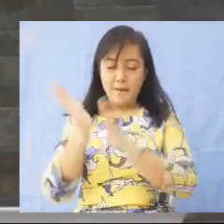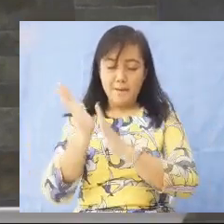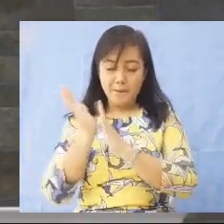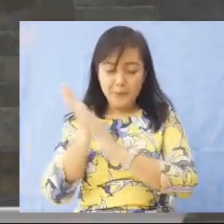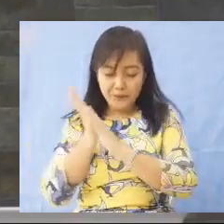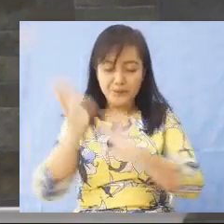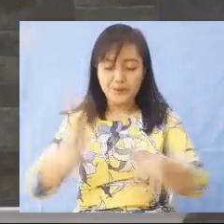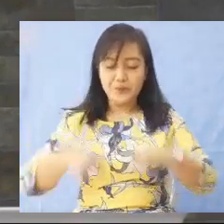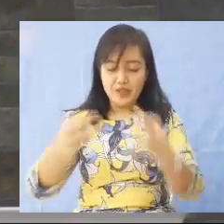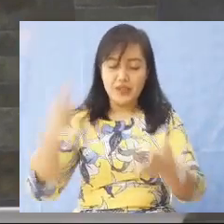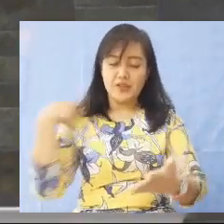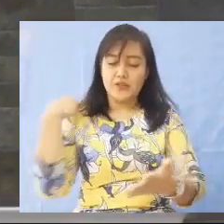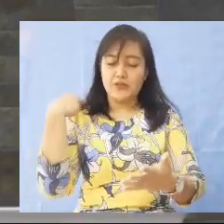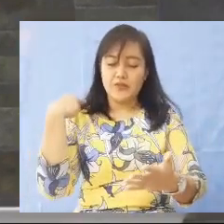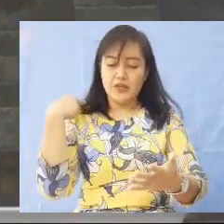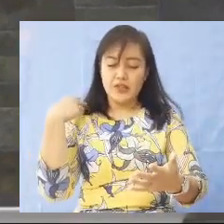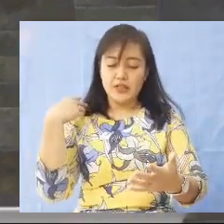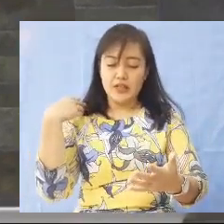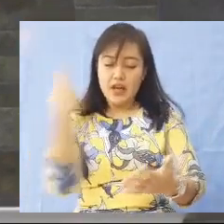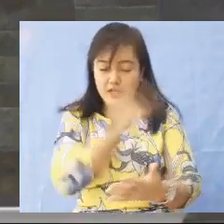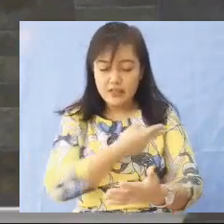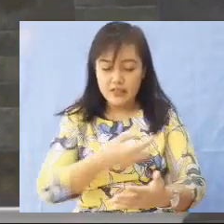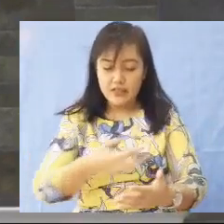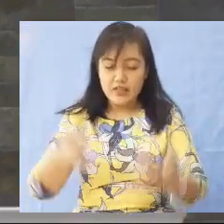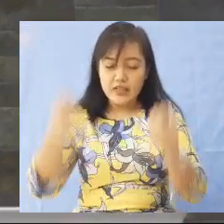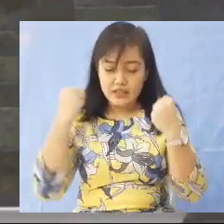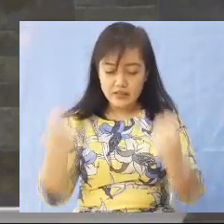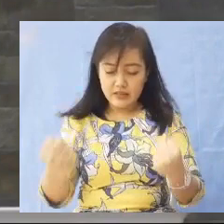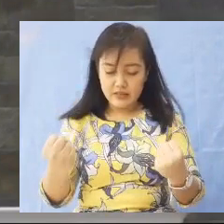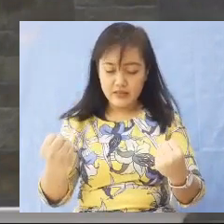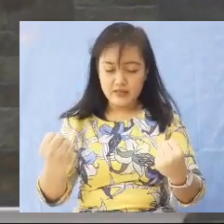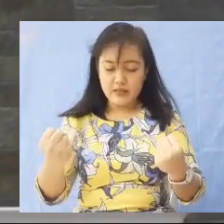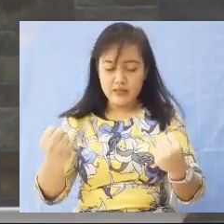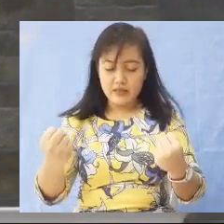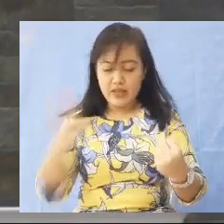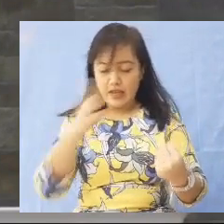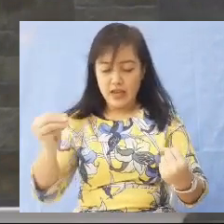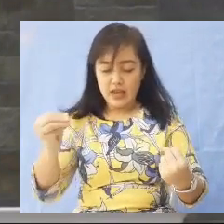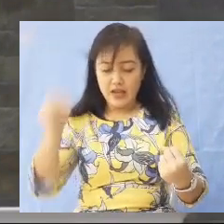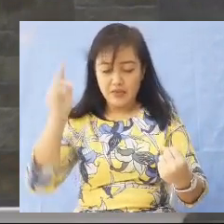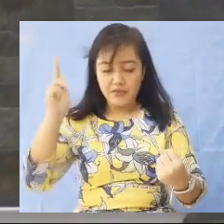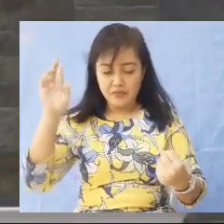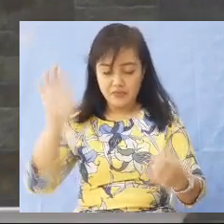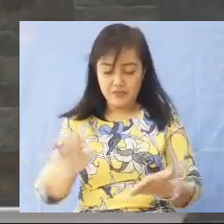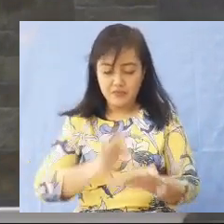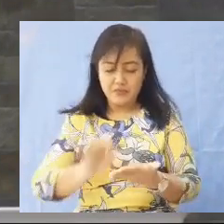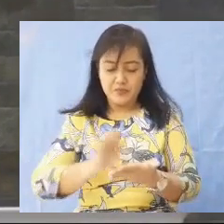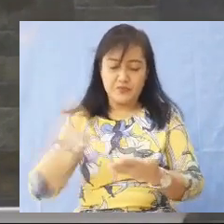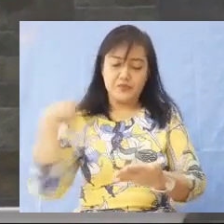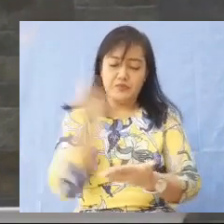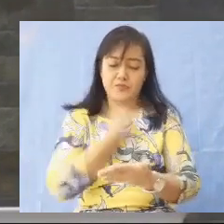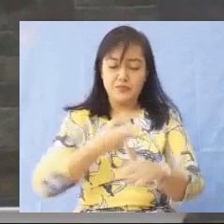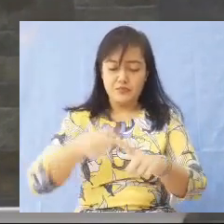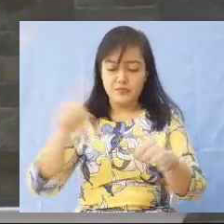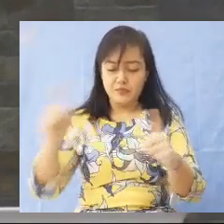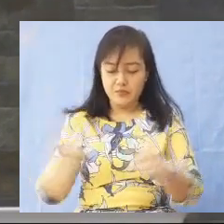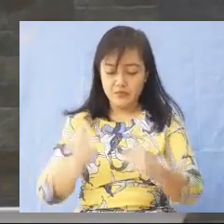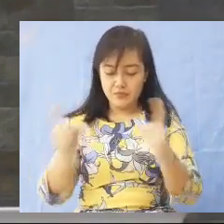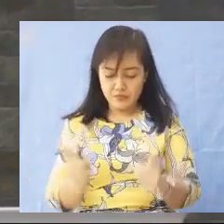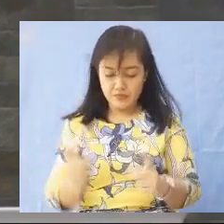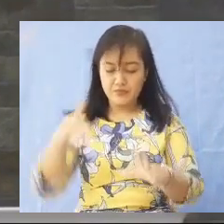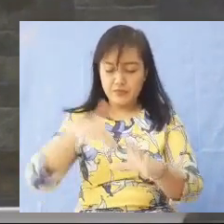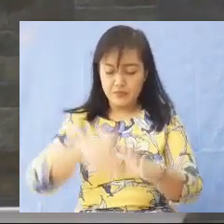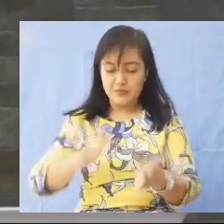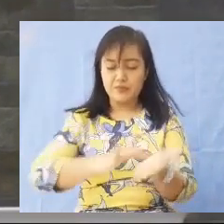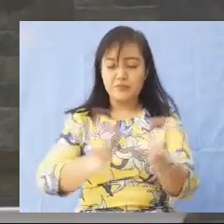amin pong pastor, kalakasan sa bawat isa, physically and spiritually. Patawad po sa lahat ng aming pagkakasala. Ito po ang aking samo at